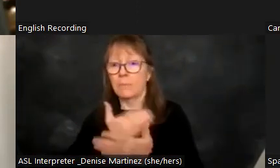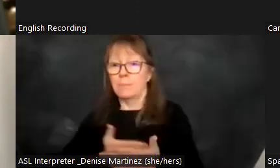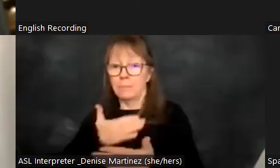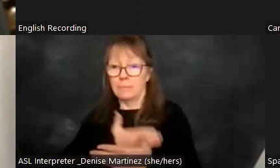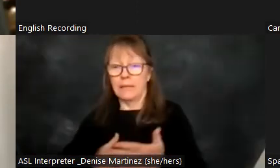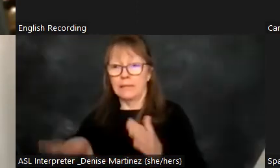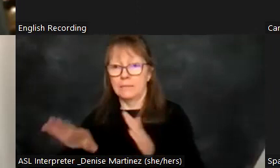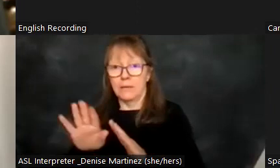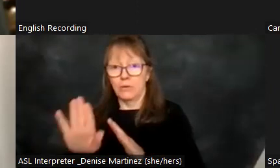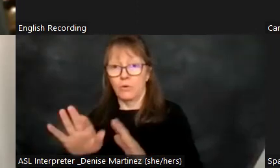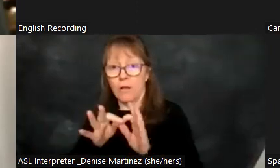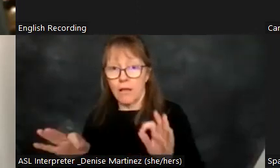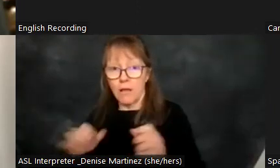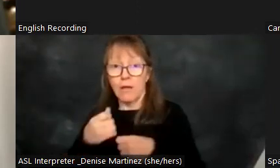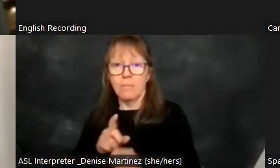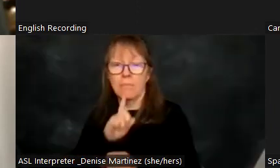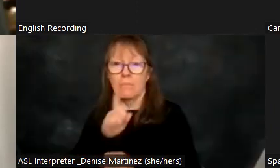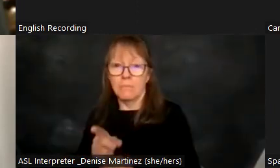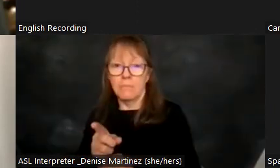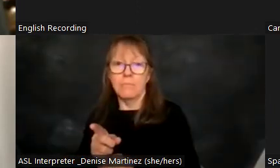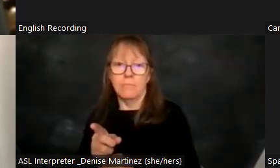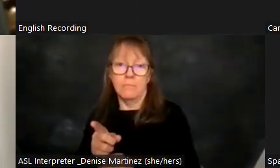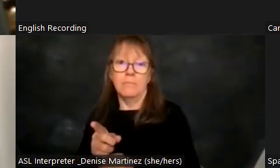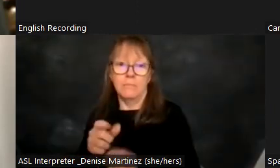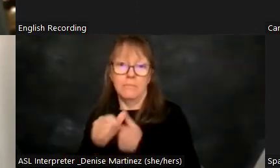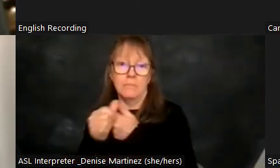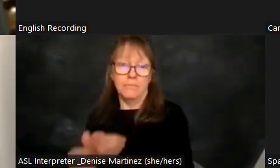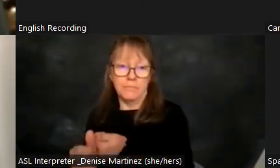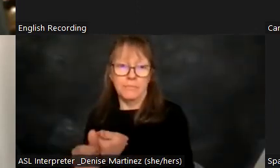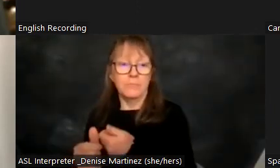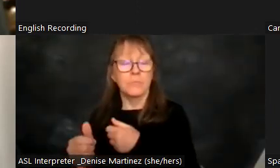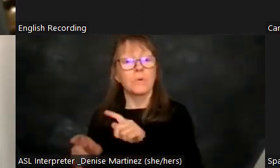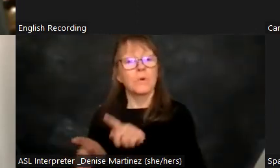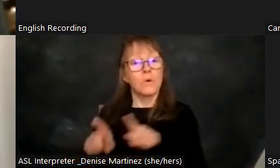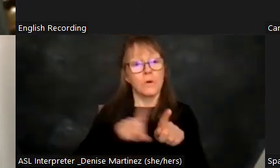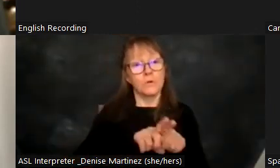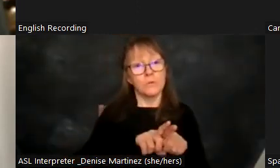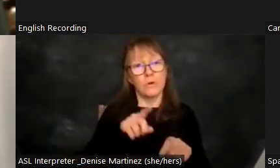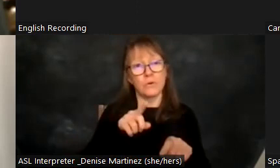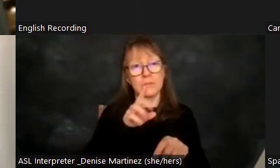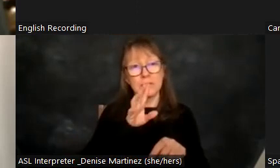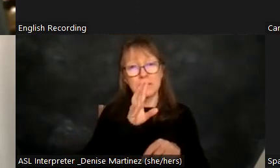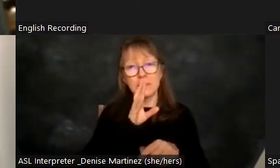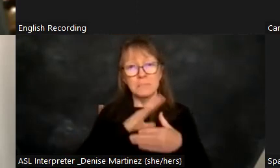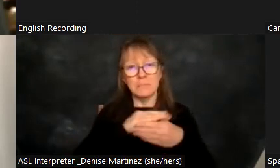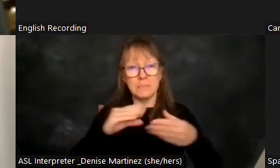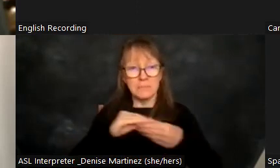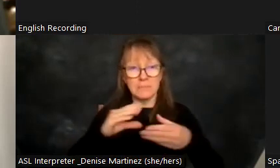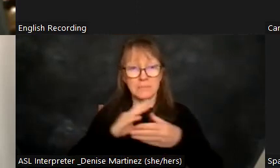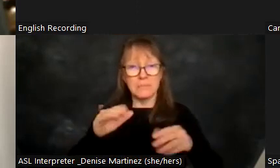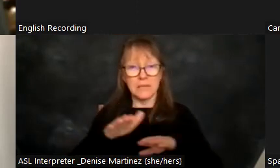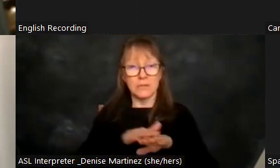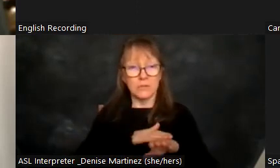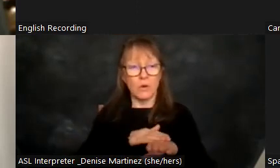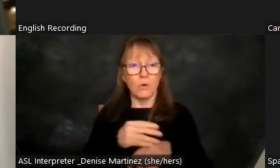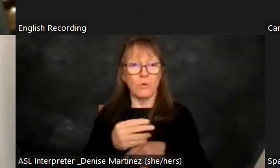everyone again, vous entendez en anglais so that the et puis interpreters can follow you. parler dans la langue qui va traduire. Et tout le monde capable de